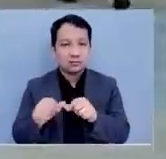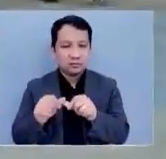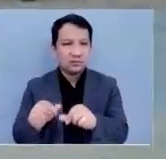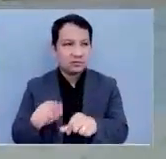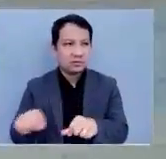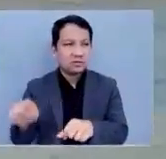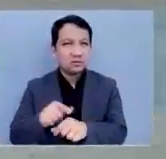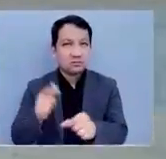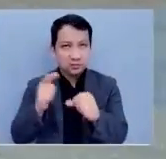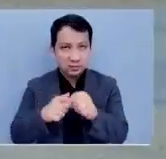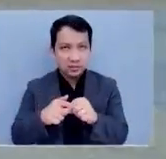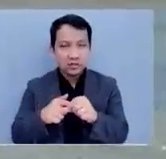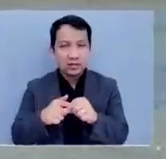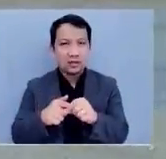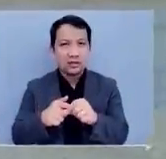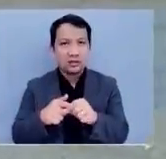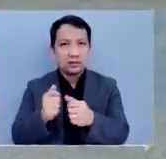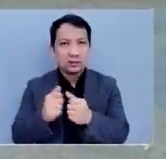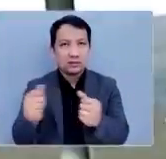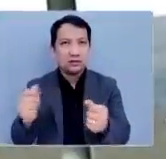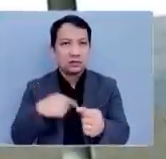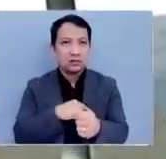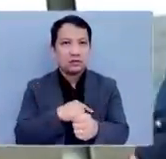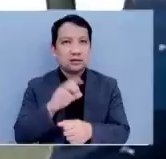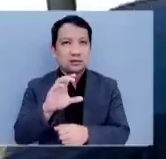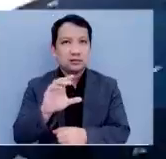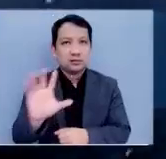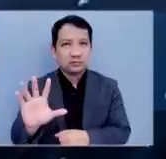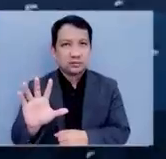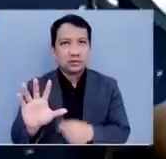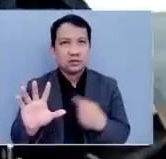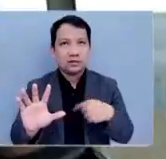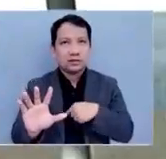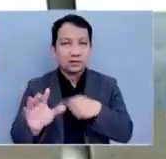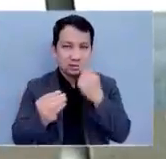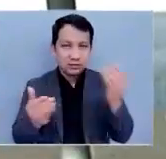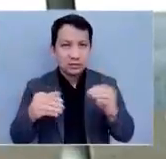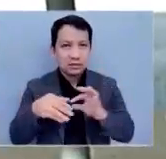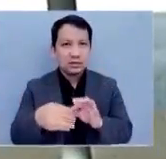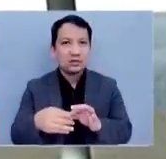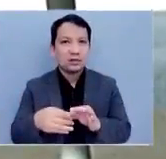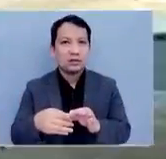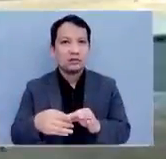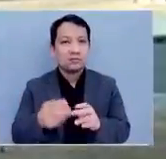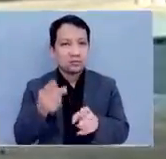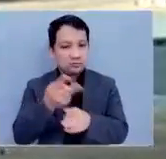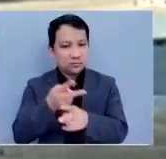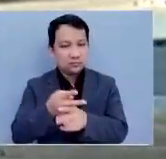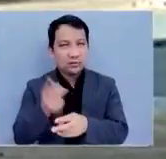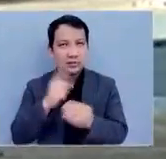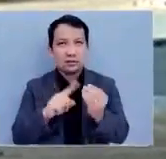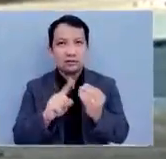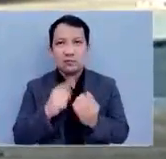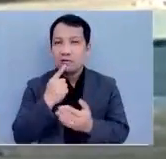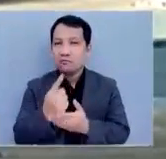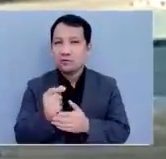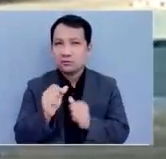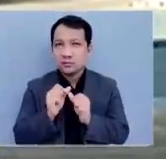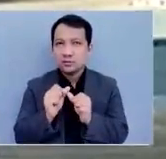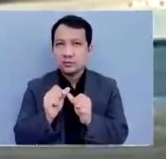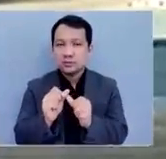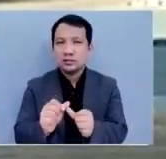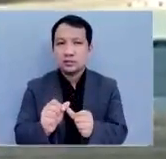mga gasolinahan rin sa kahabaan ng C5. Kaya yun yung aantabayanan natin kung matutuloy kasi continuous pa